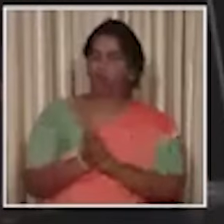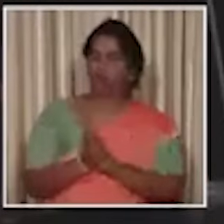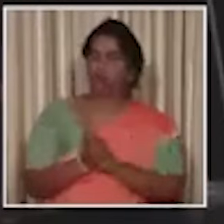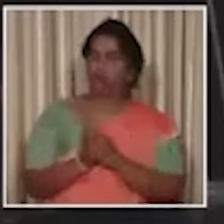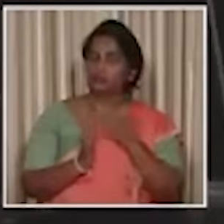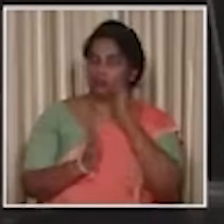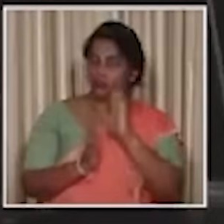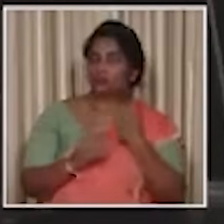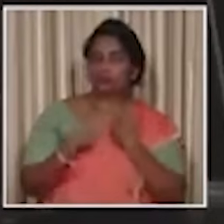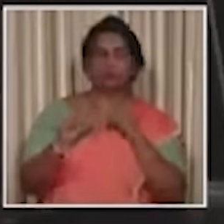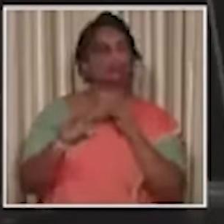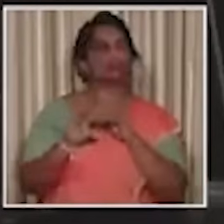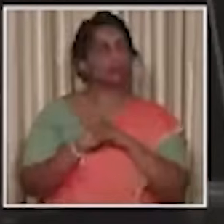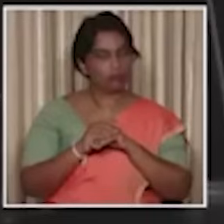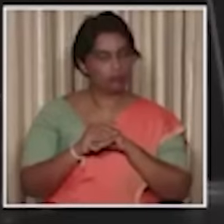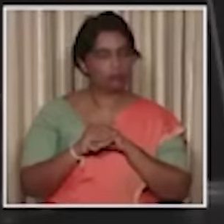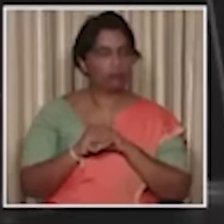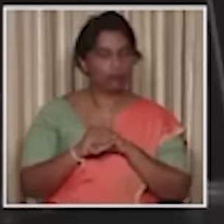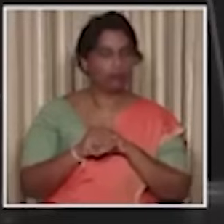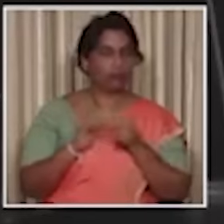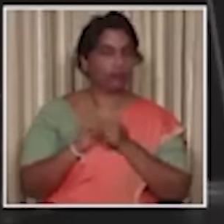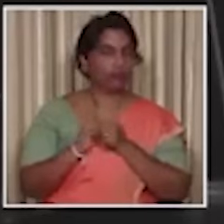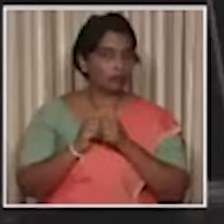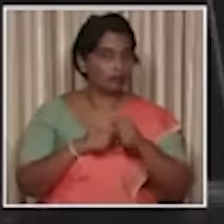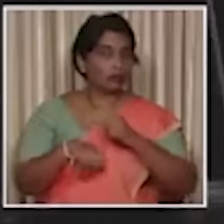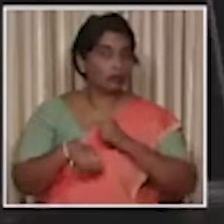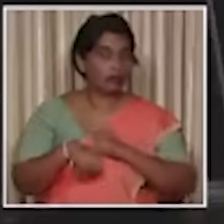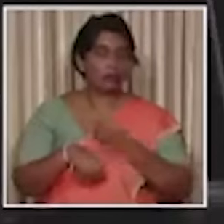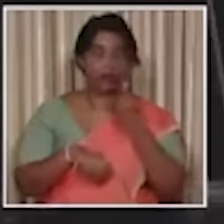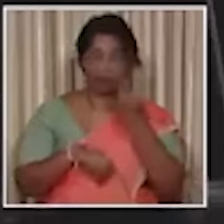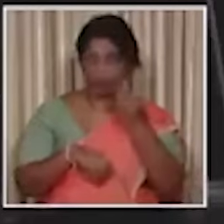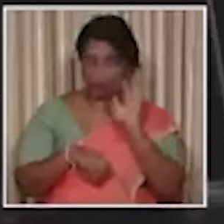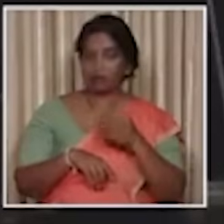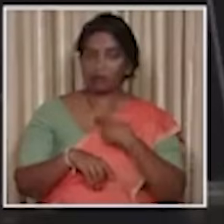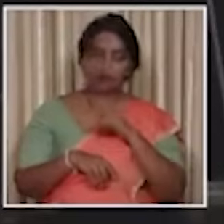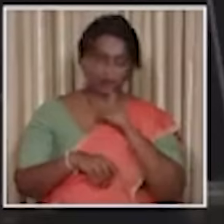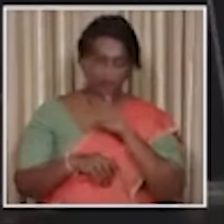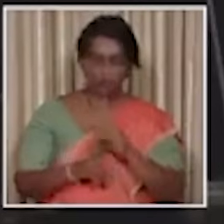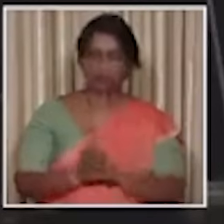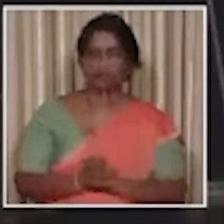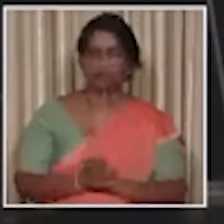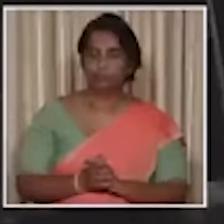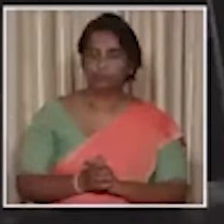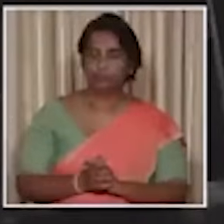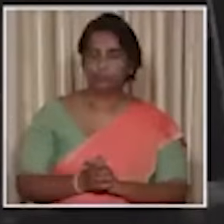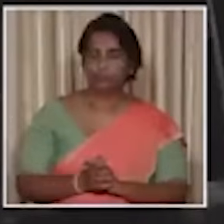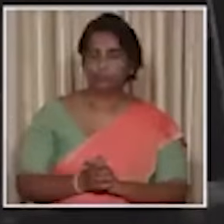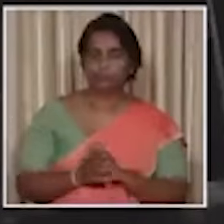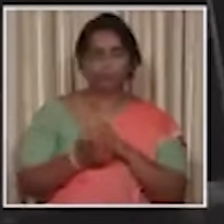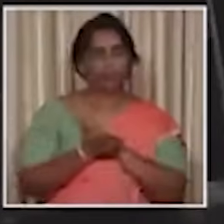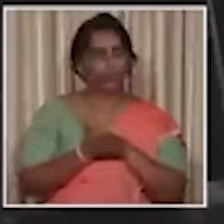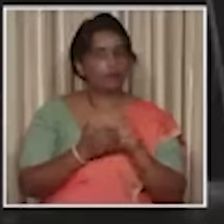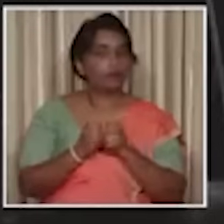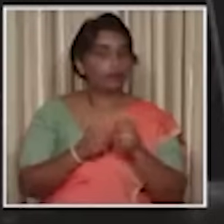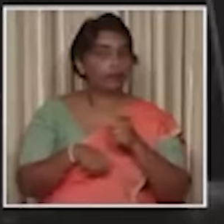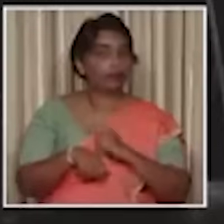என்று பாதிக்கப்பட்ட எமது மக்களின் பிரதிநிதியாக இந்த உயரிய சபையினூடாக நான் கேட்டுக்கொள்கின்றேன். மிக முக்கியமாக நேற்றைய தினம்